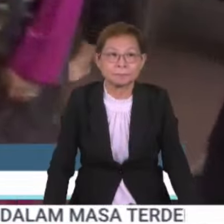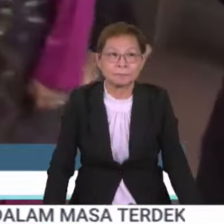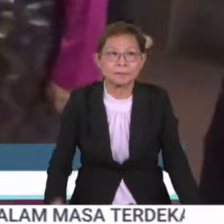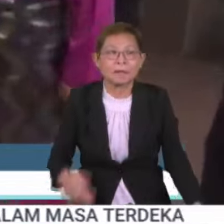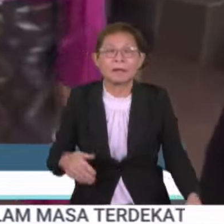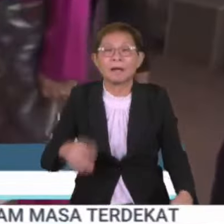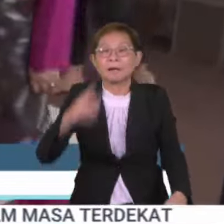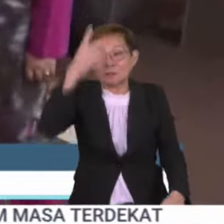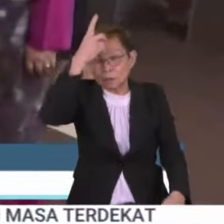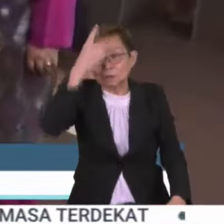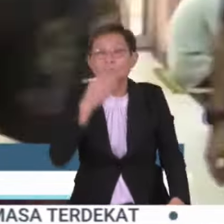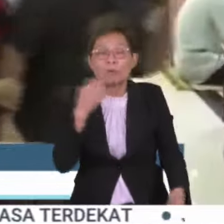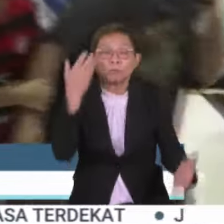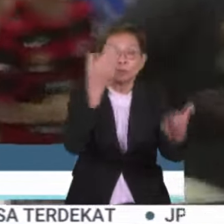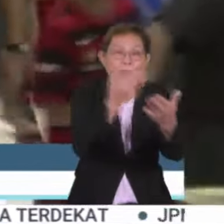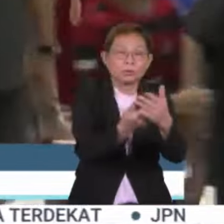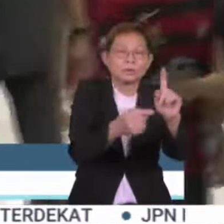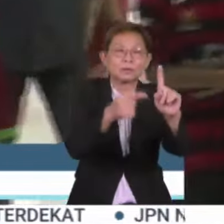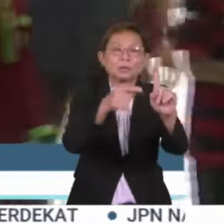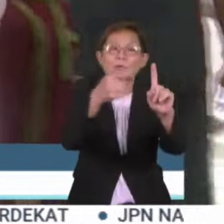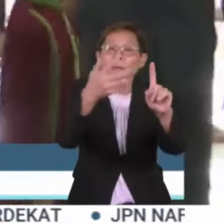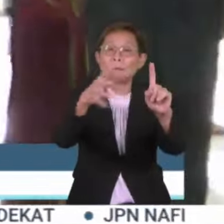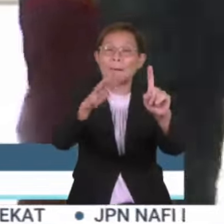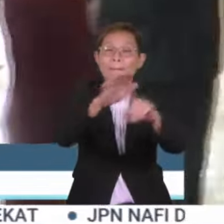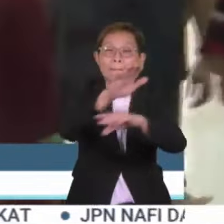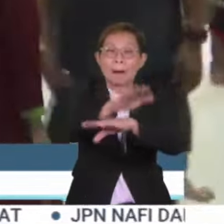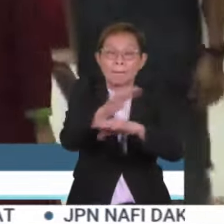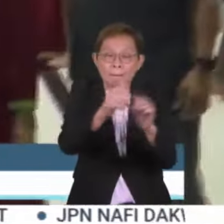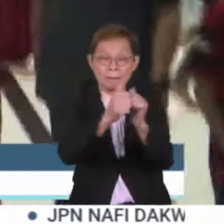ketiban beliau Pada Satu 15 petang